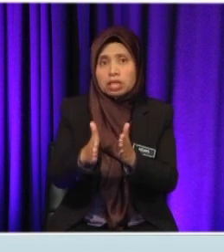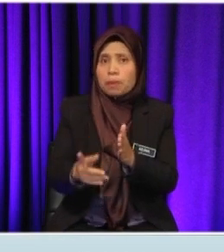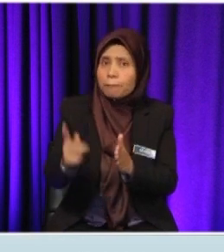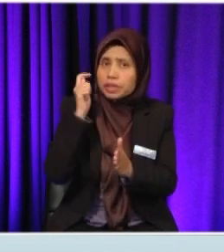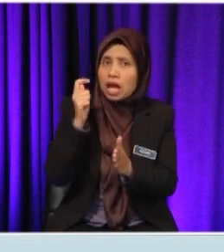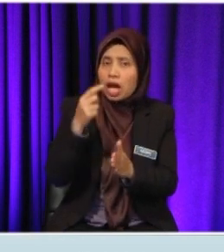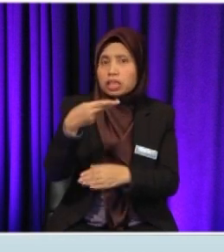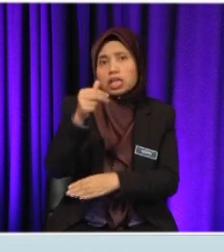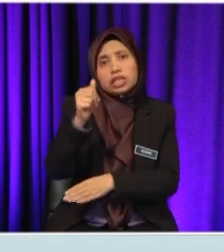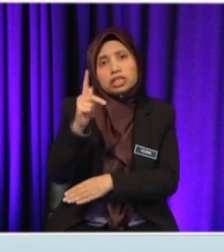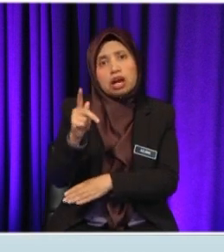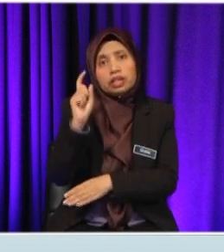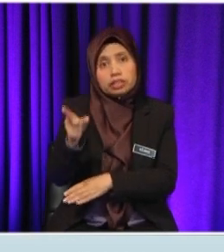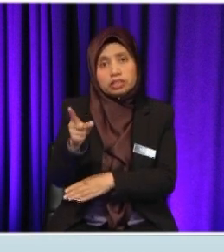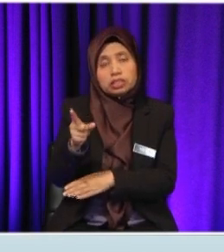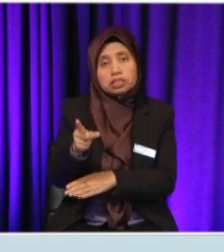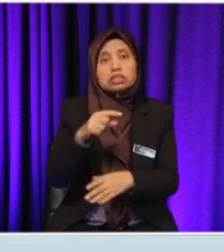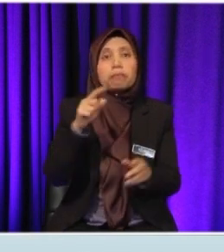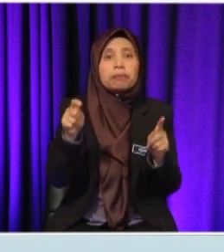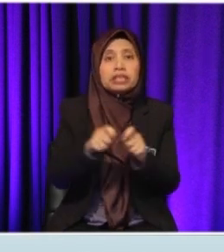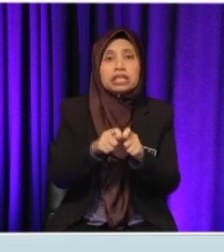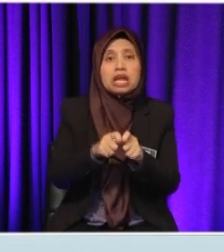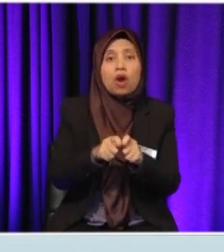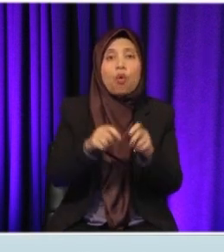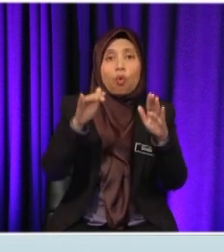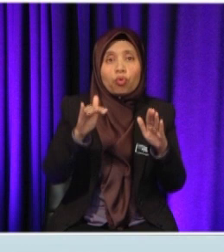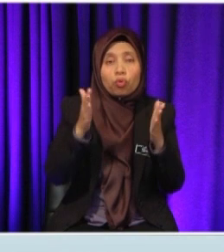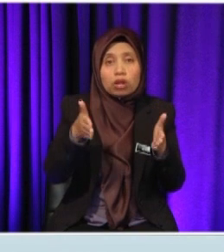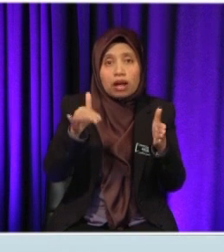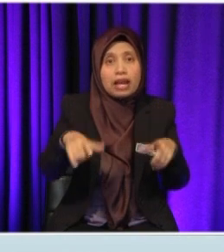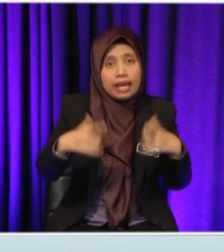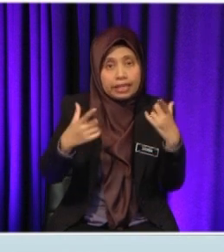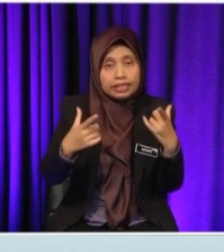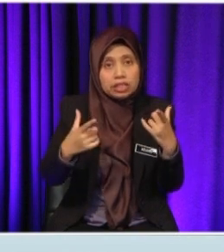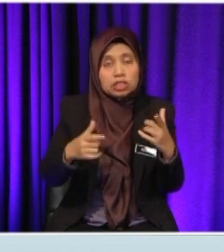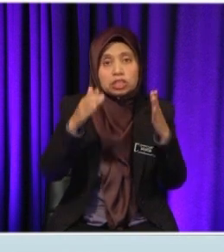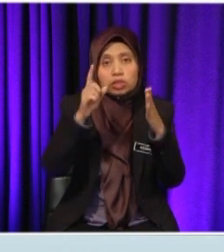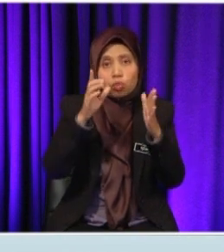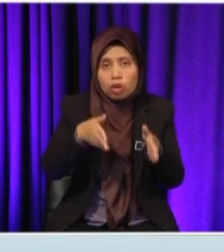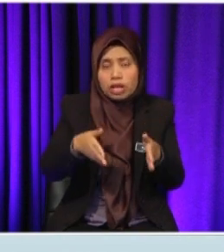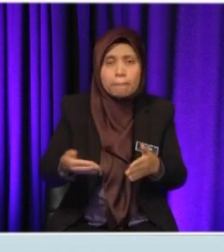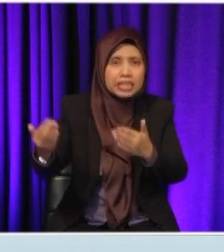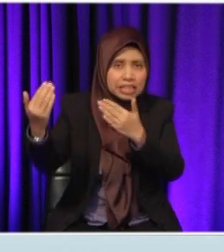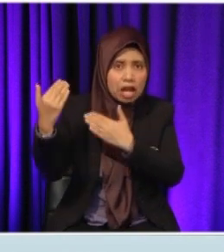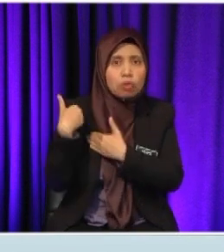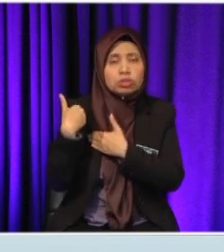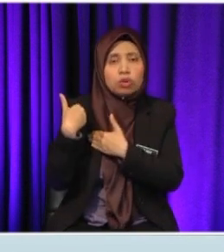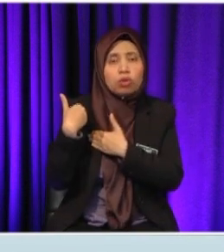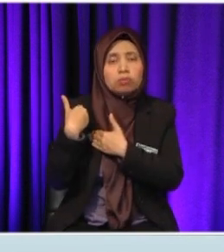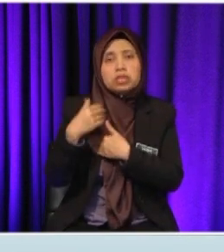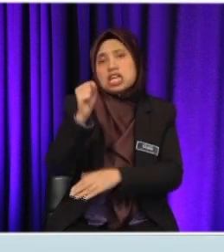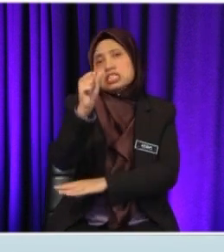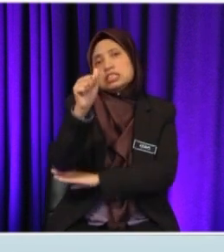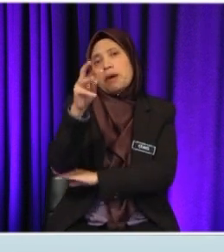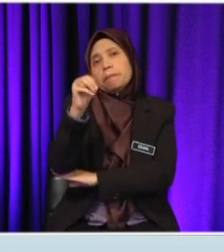dia seperti kata penumpang yang lain. Seorang yang bertanggungjawab, rasa bertanggungjawab untuk menyaman syarikat kereta api